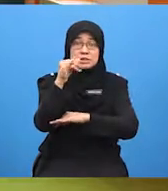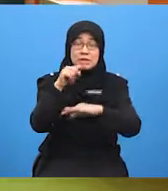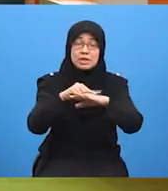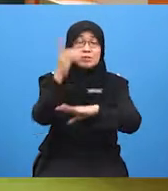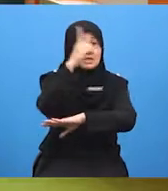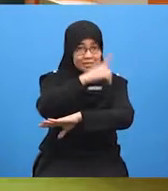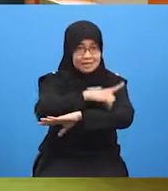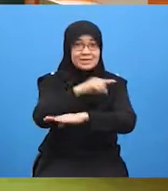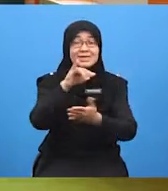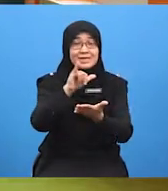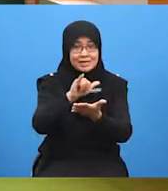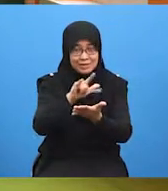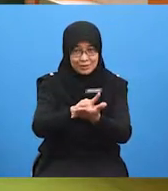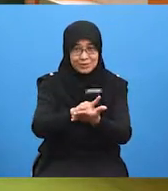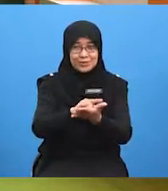hari tersebut.